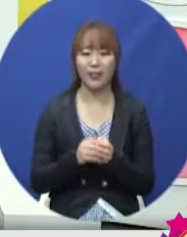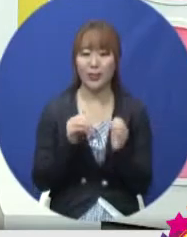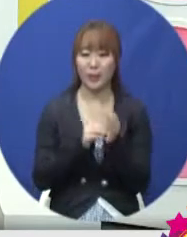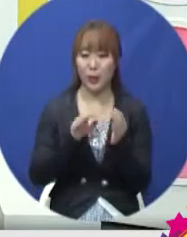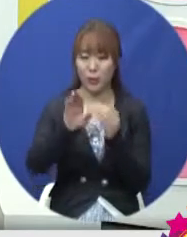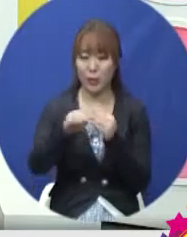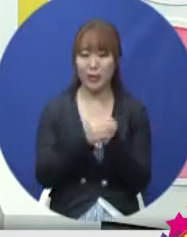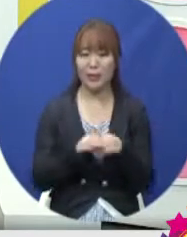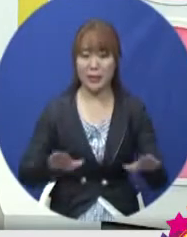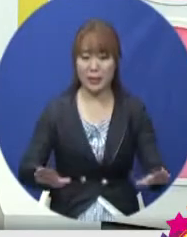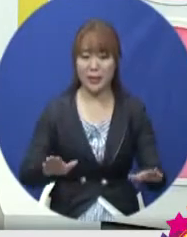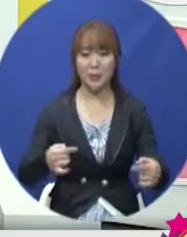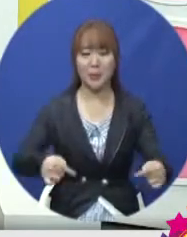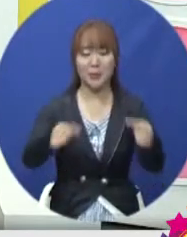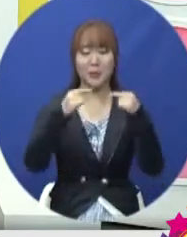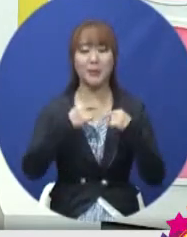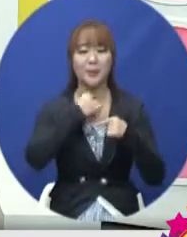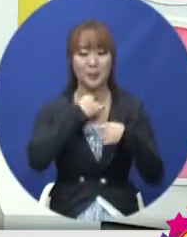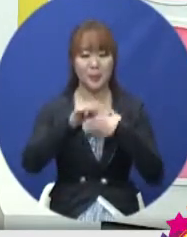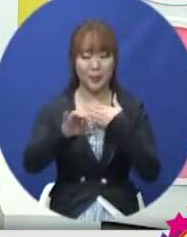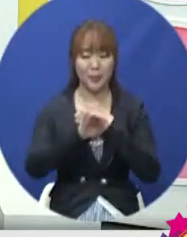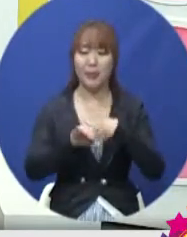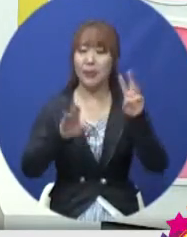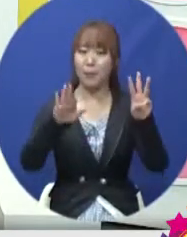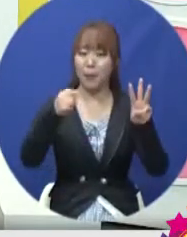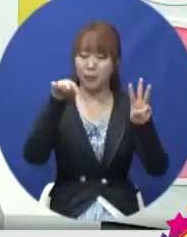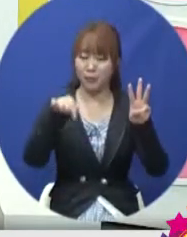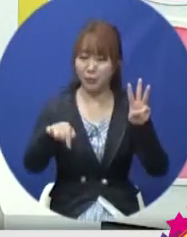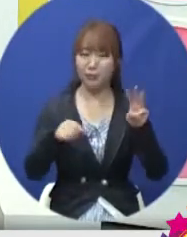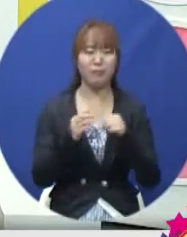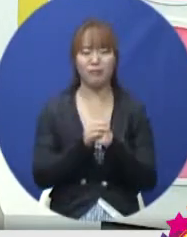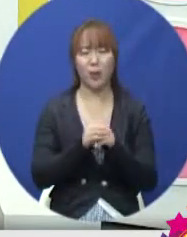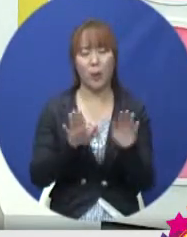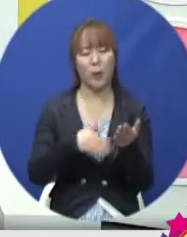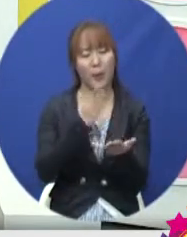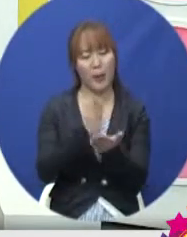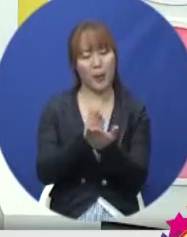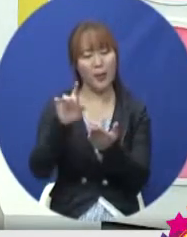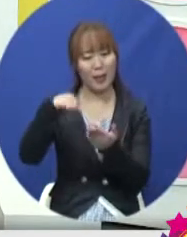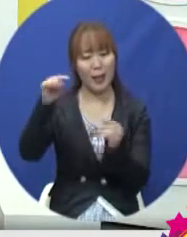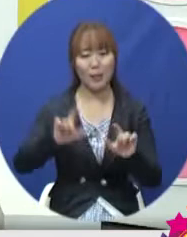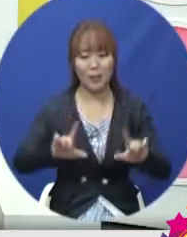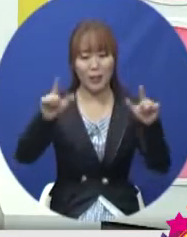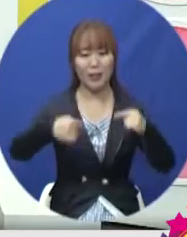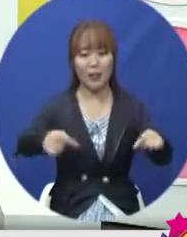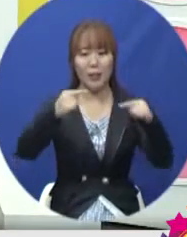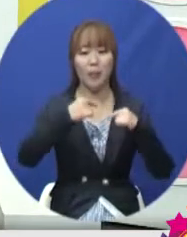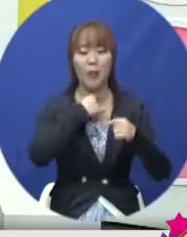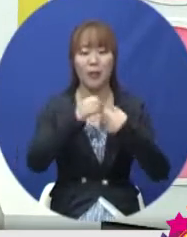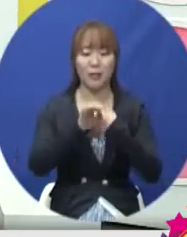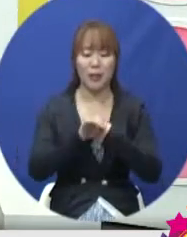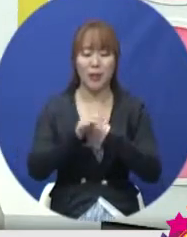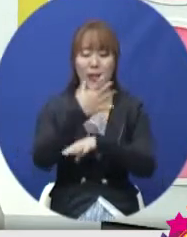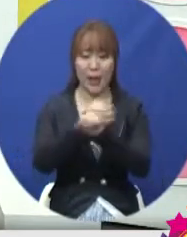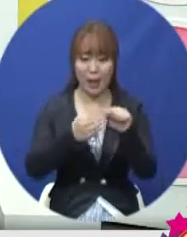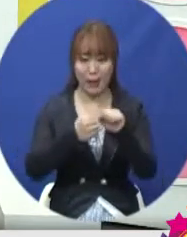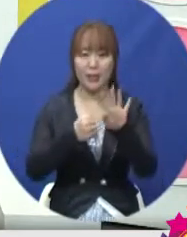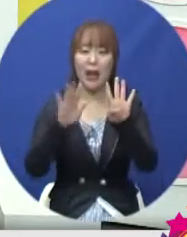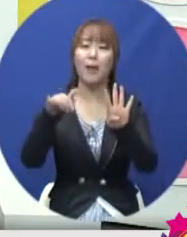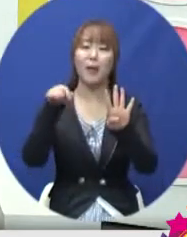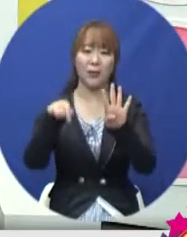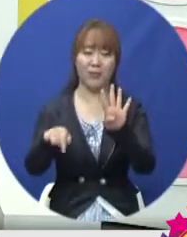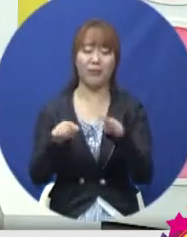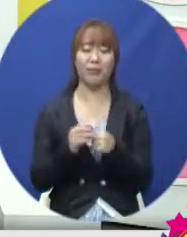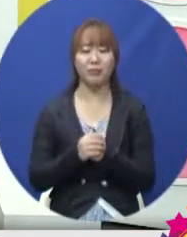나서 생방송 참여를 원하시면 3번, 3번. 다음 날 참여를 원하시면 예약 참여 또 4번을